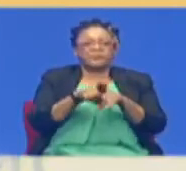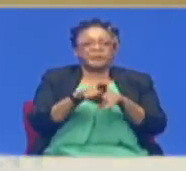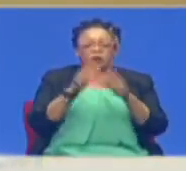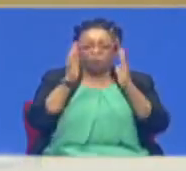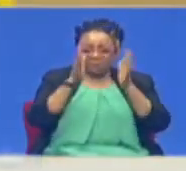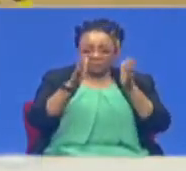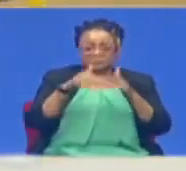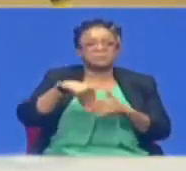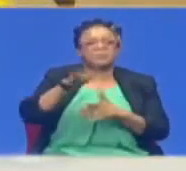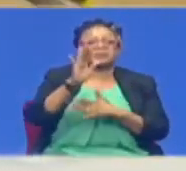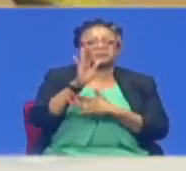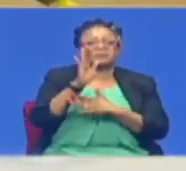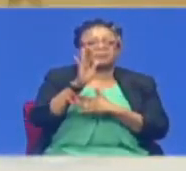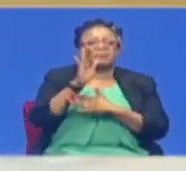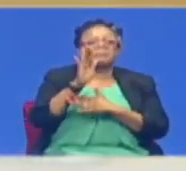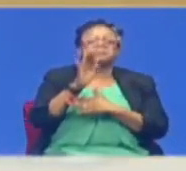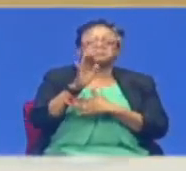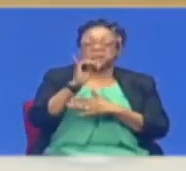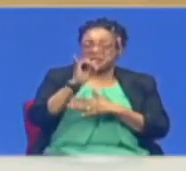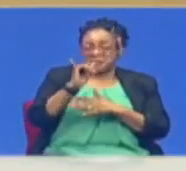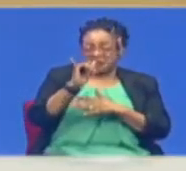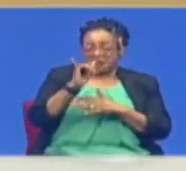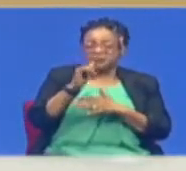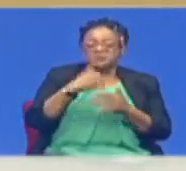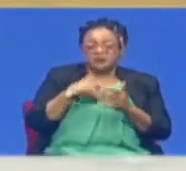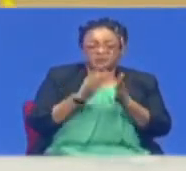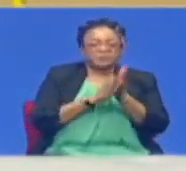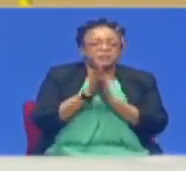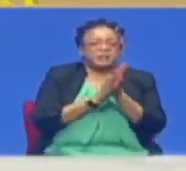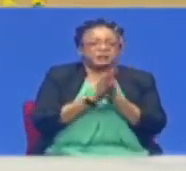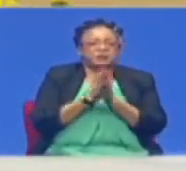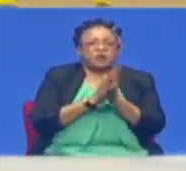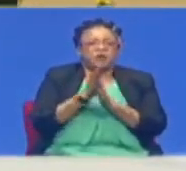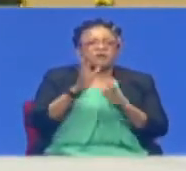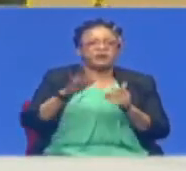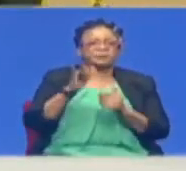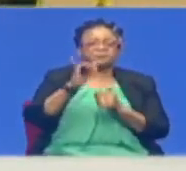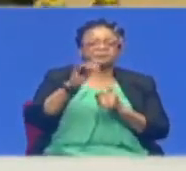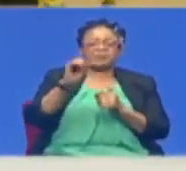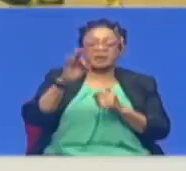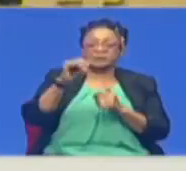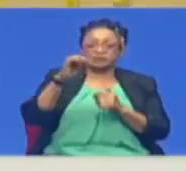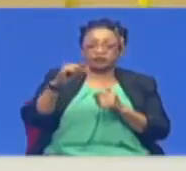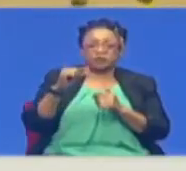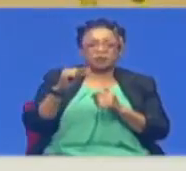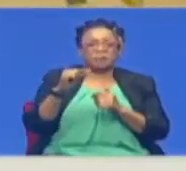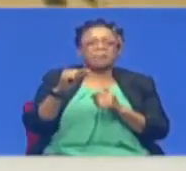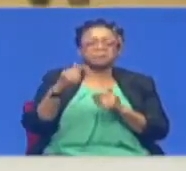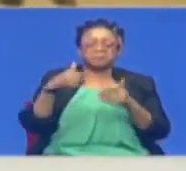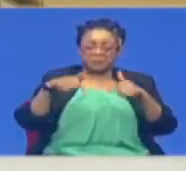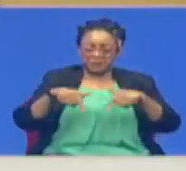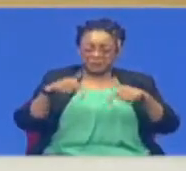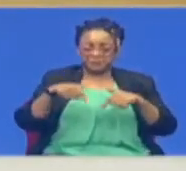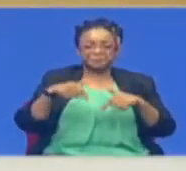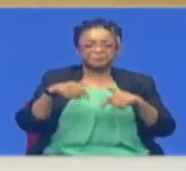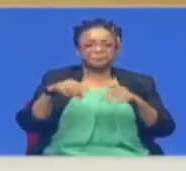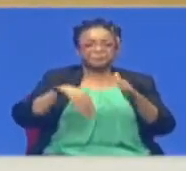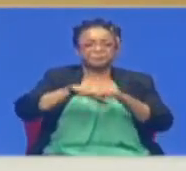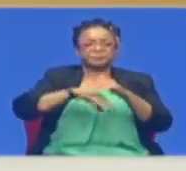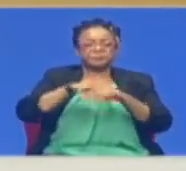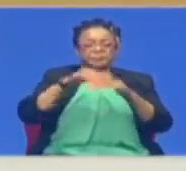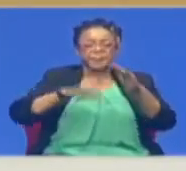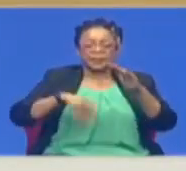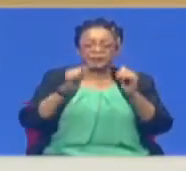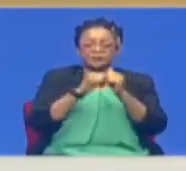yake. The rising star draws inspiration from a name similar to his PSG hero back home, Soccer Stars under 16 coach